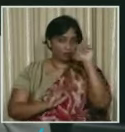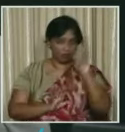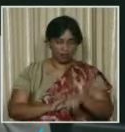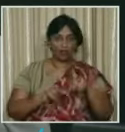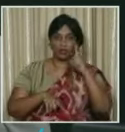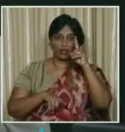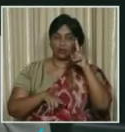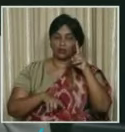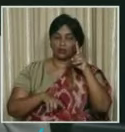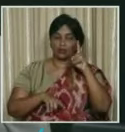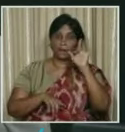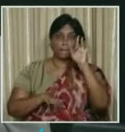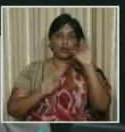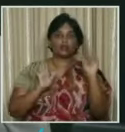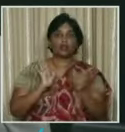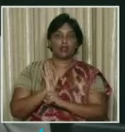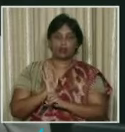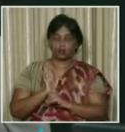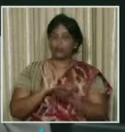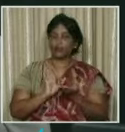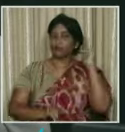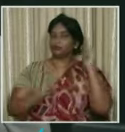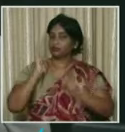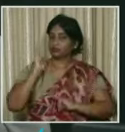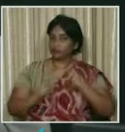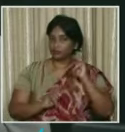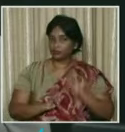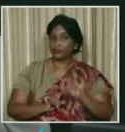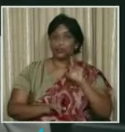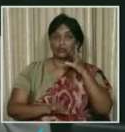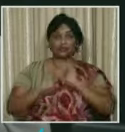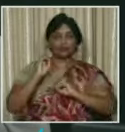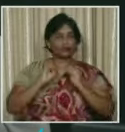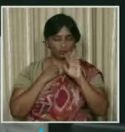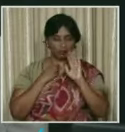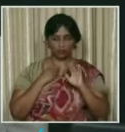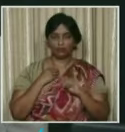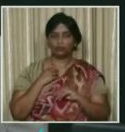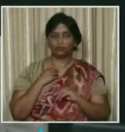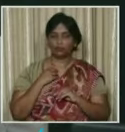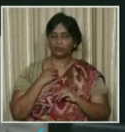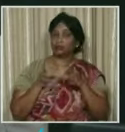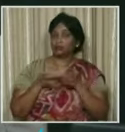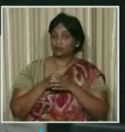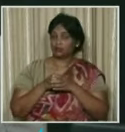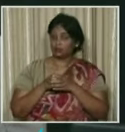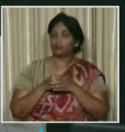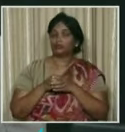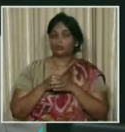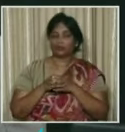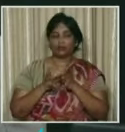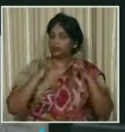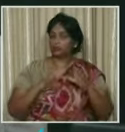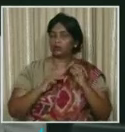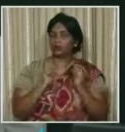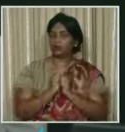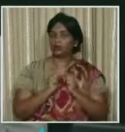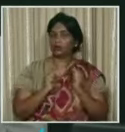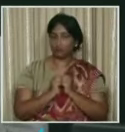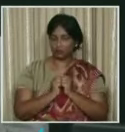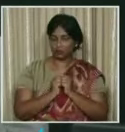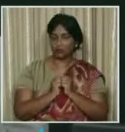අද මේ වෙනකොට 15 ලක්ෂයකට ආසන්න ප්‍රමාණයක් ඇවිල්ලා තියෙනවා. 100%ක වර්ධනයක් ලැබිලා තියෙනවා. පොන්සිල ඩිවිෂන් එකේ ශාල පරිවර්තනයක් කරලා තියෙනවා.